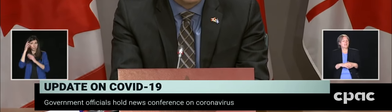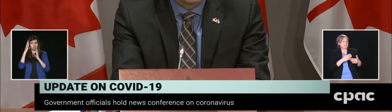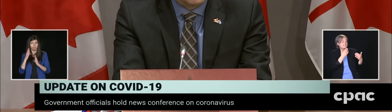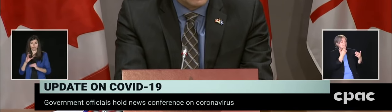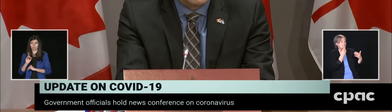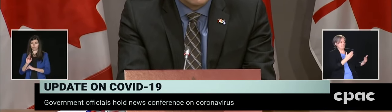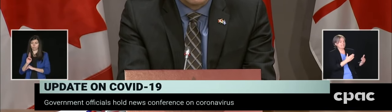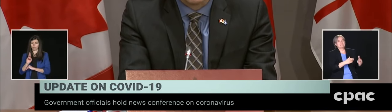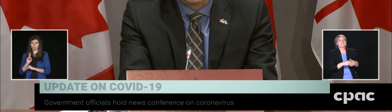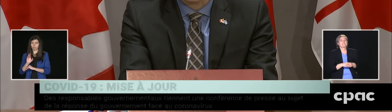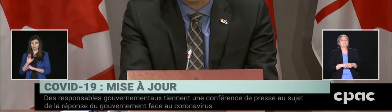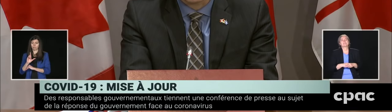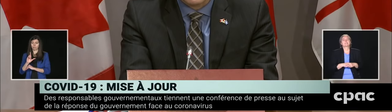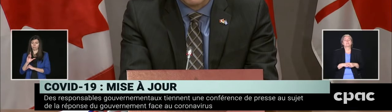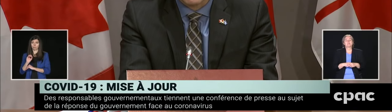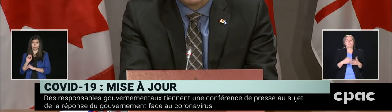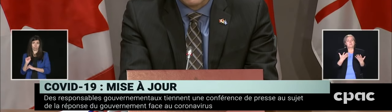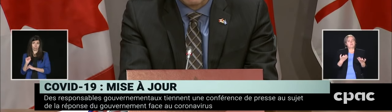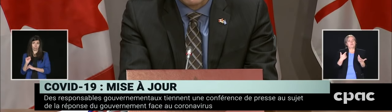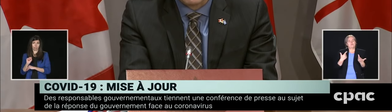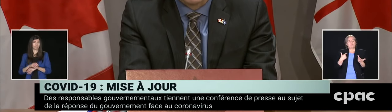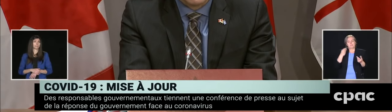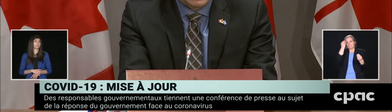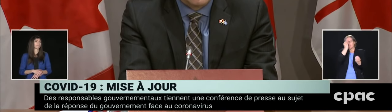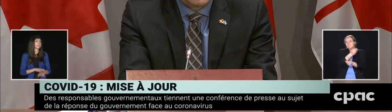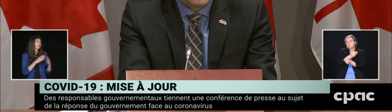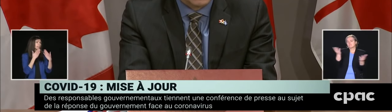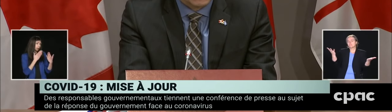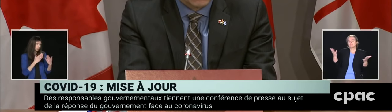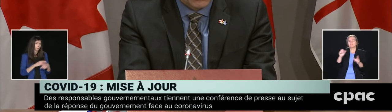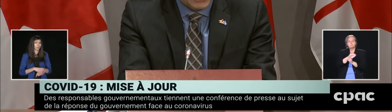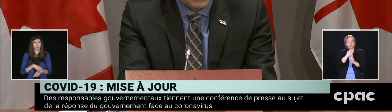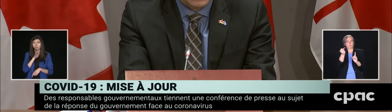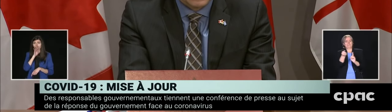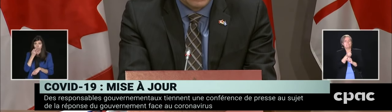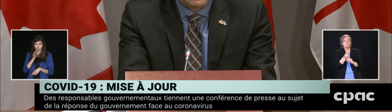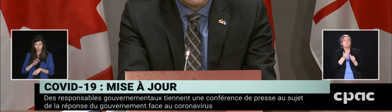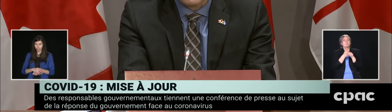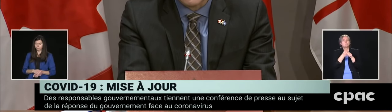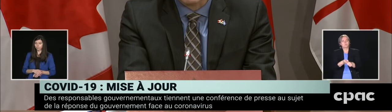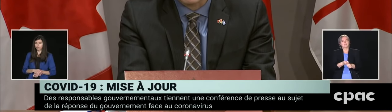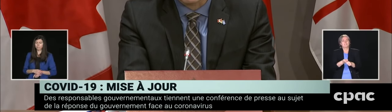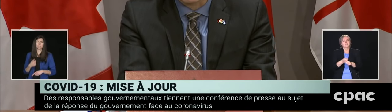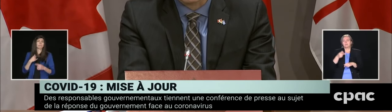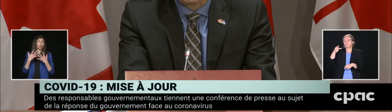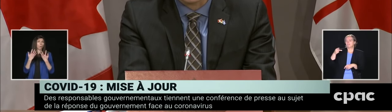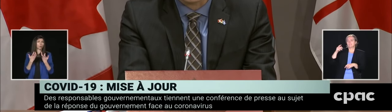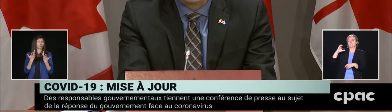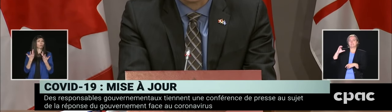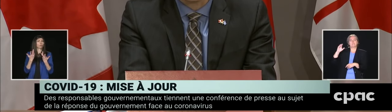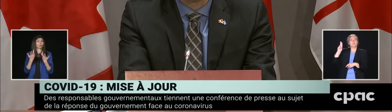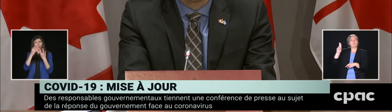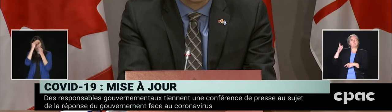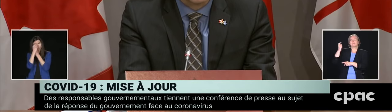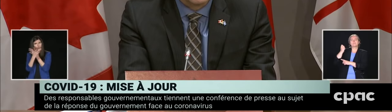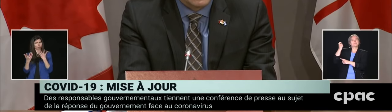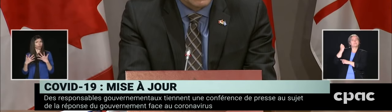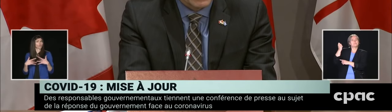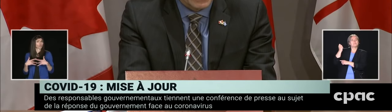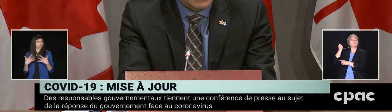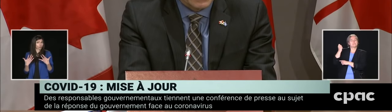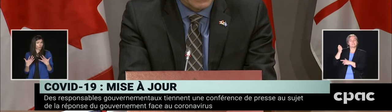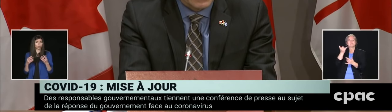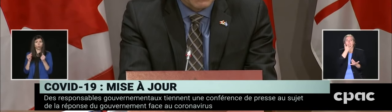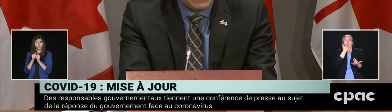mise à jour de l'état de la situation sur les demandes de la prestation canadienne d'urgence. Hier, nous avons reçu un total de plus de